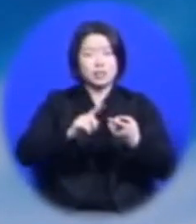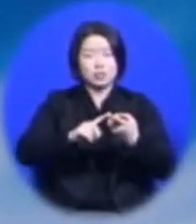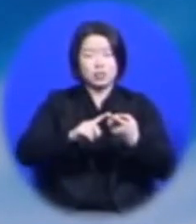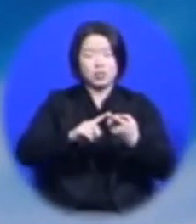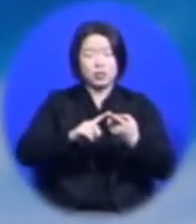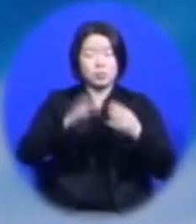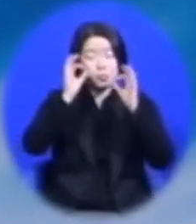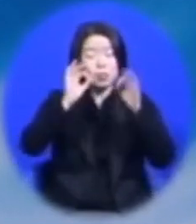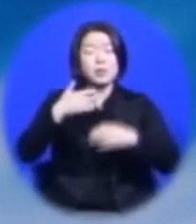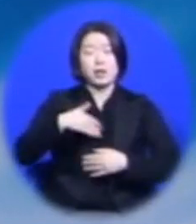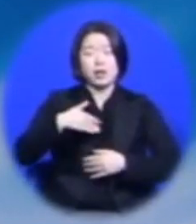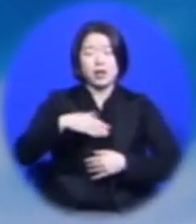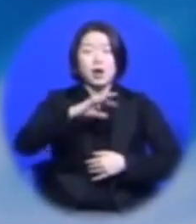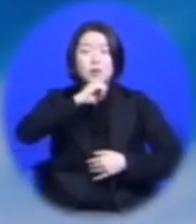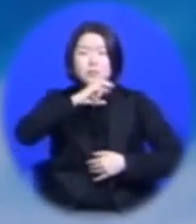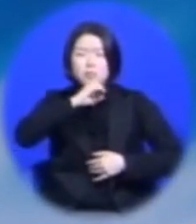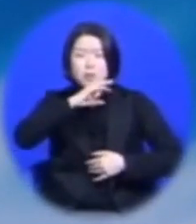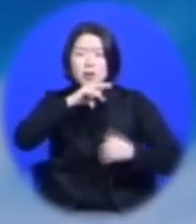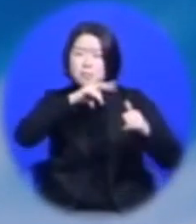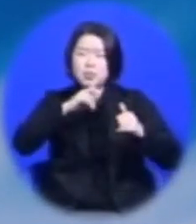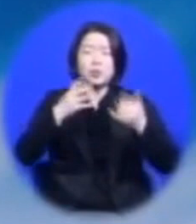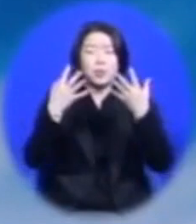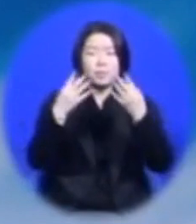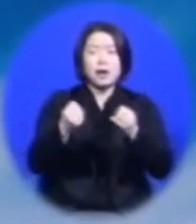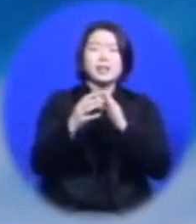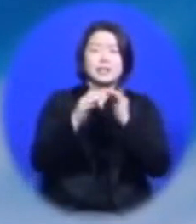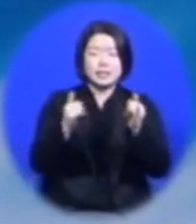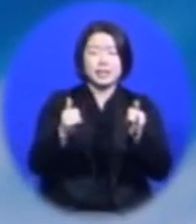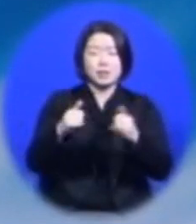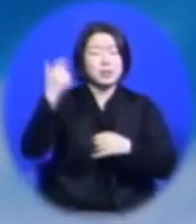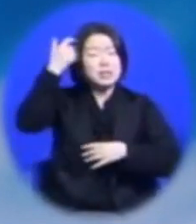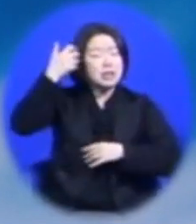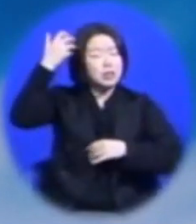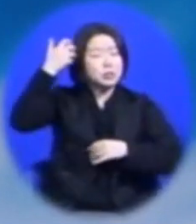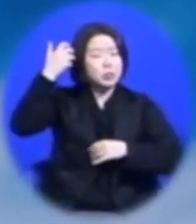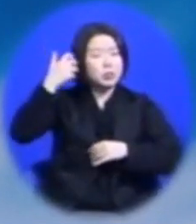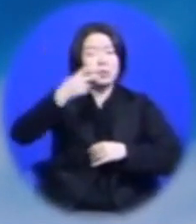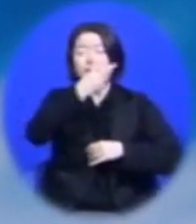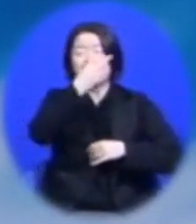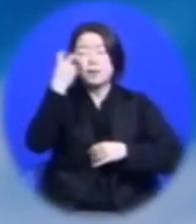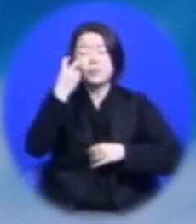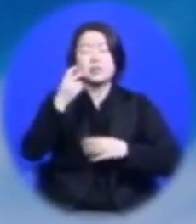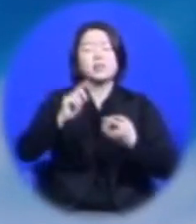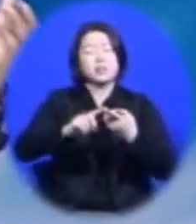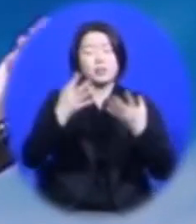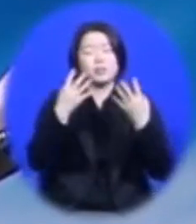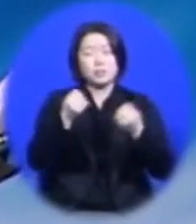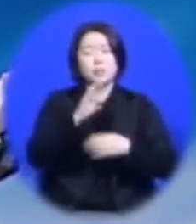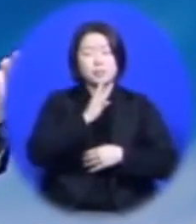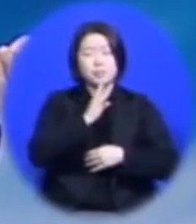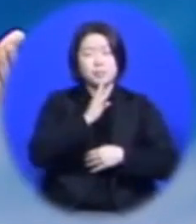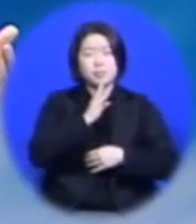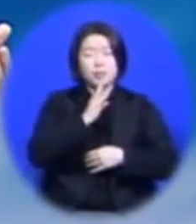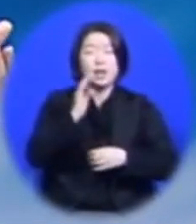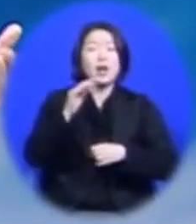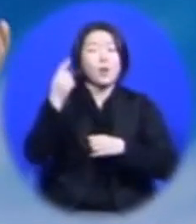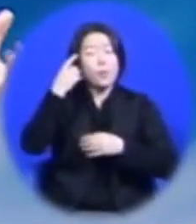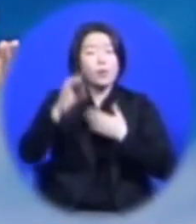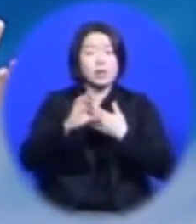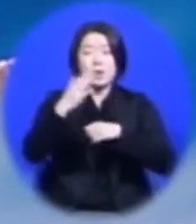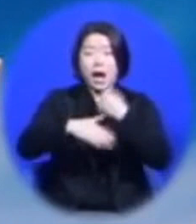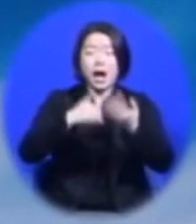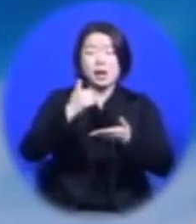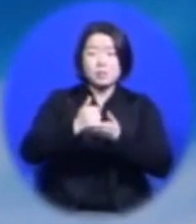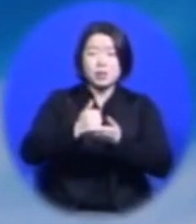불평과 불만이 많은 사람은 영적으로 잠이 들어 있는 겁니다. 왜냐하면 하나님이 얼마나